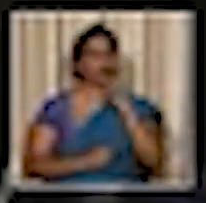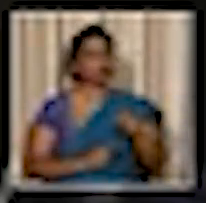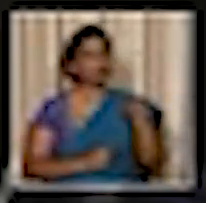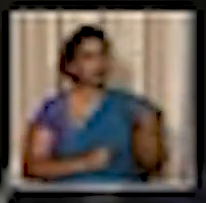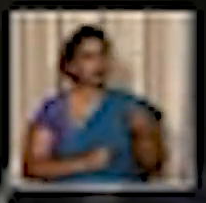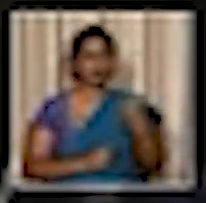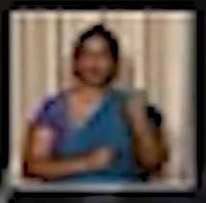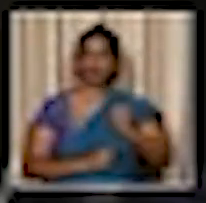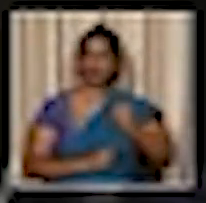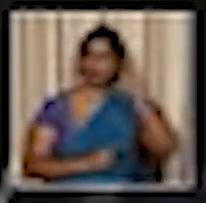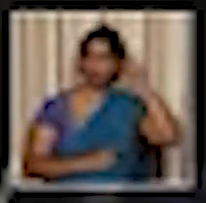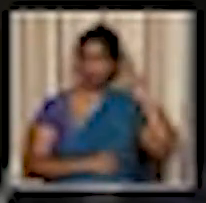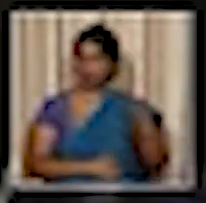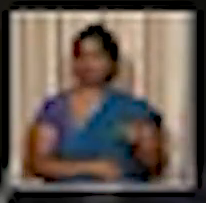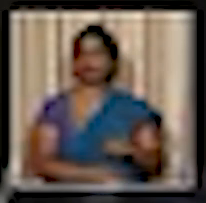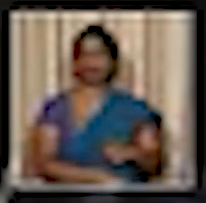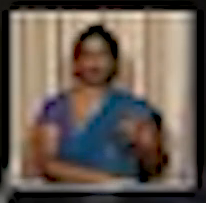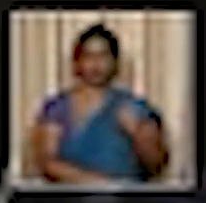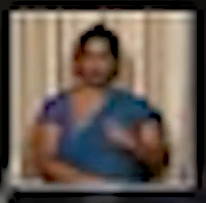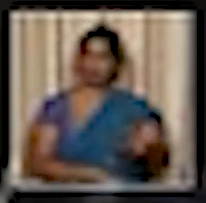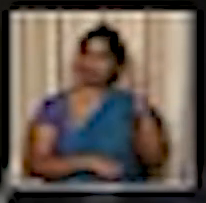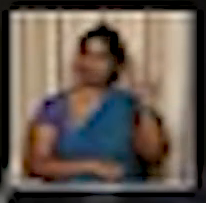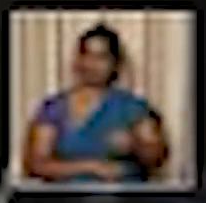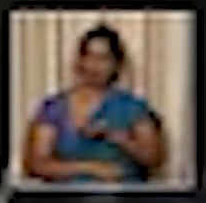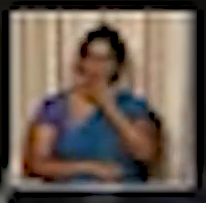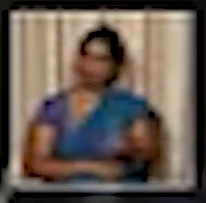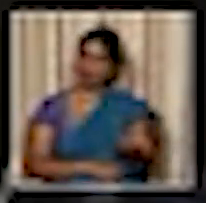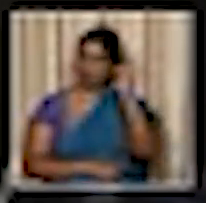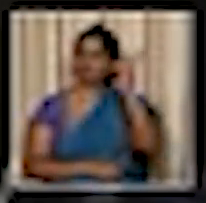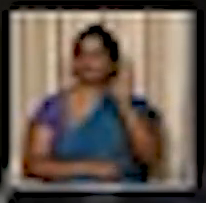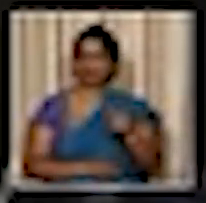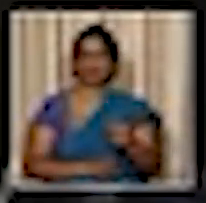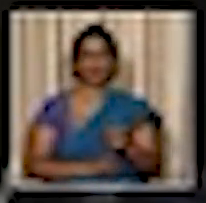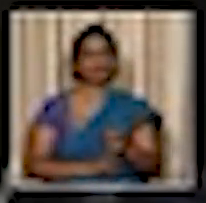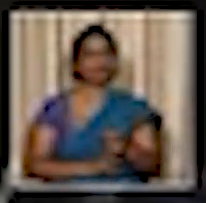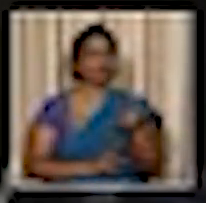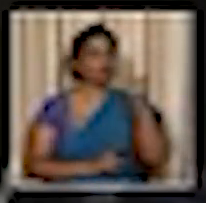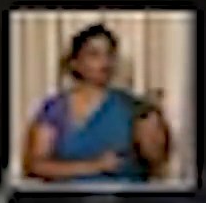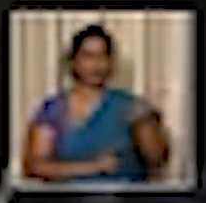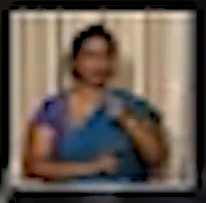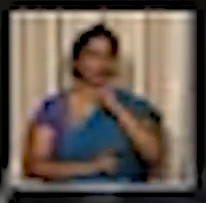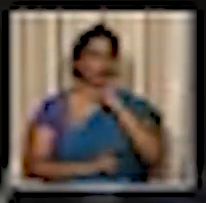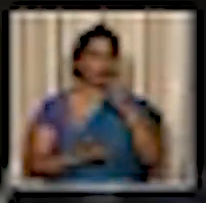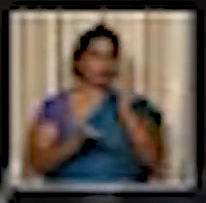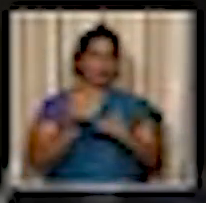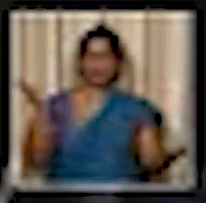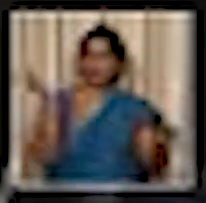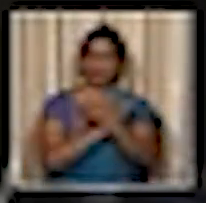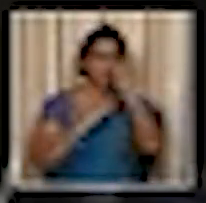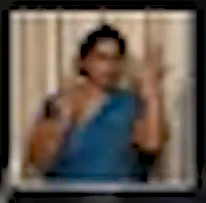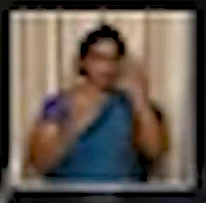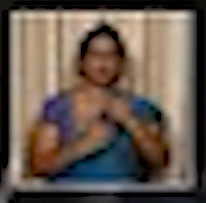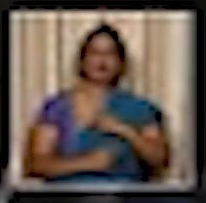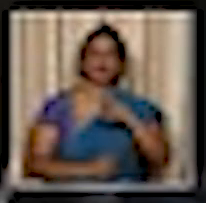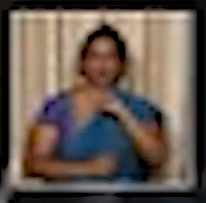විනිසුරුවරයාම වෛද්‍යවරයා අමතමින් මම තමුසෙට පාඩමක් උගන්නන්නම් තමුසෙට මේ නඩු ඇපිල් කරන්නත් බෑ යනුවෙන්